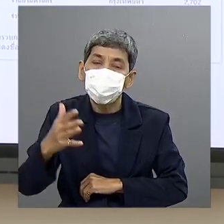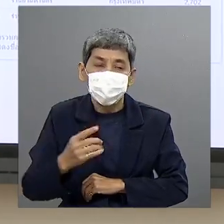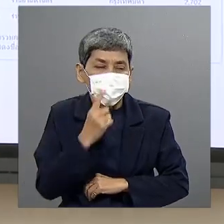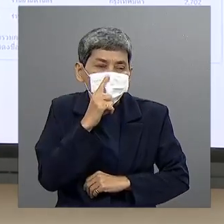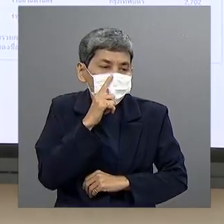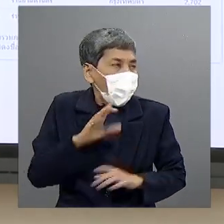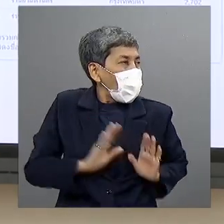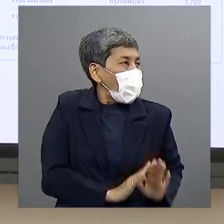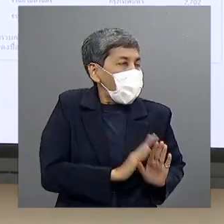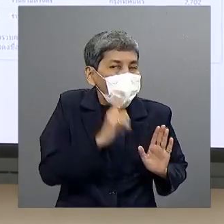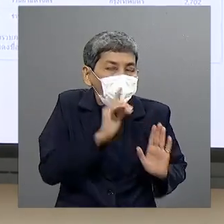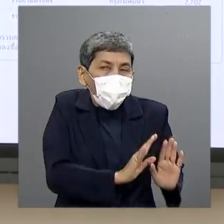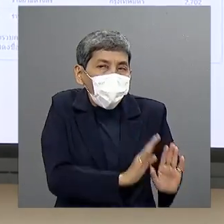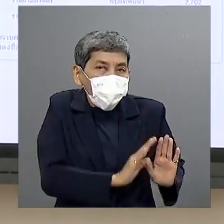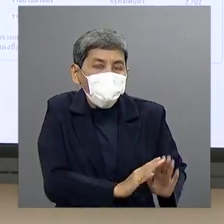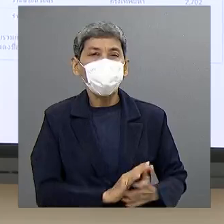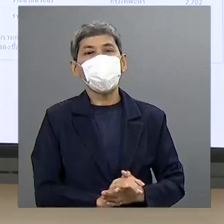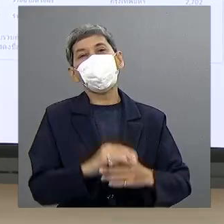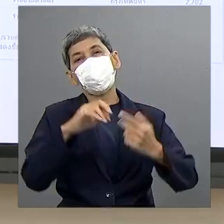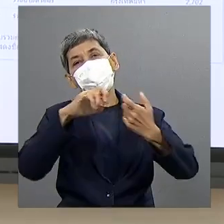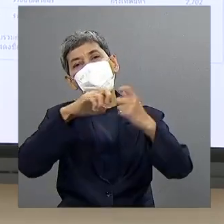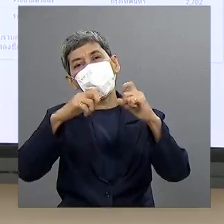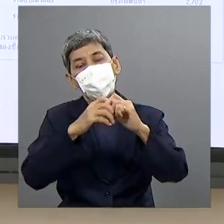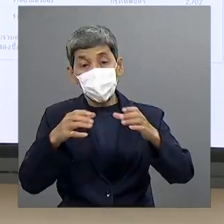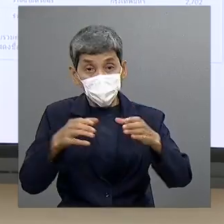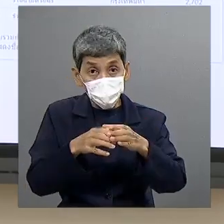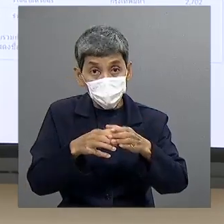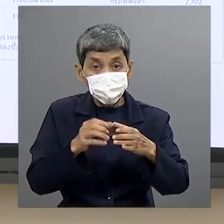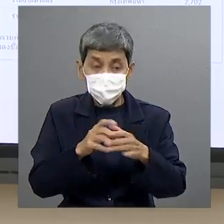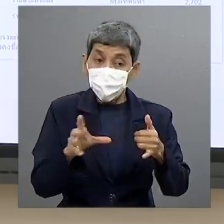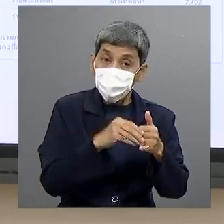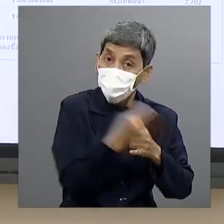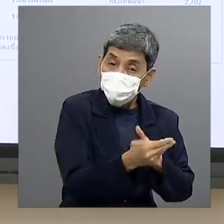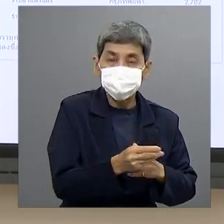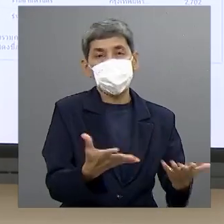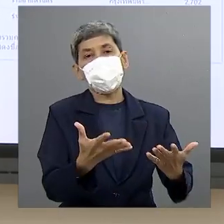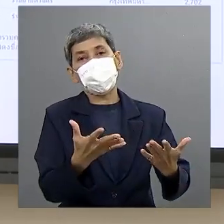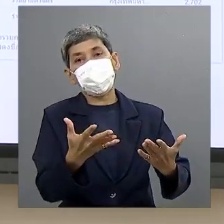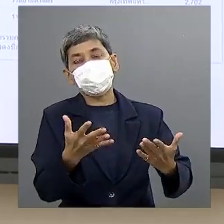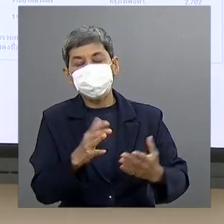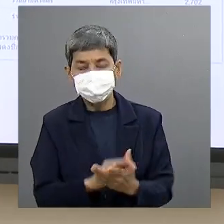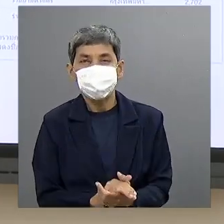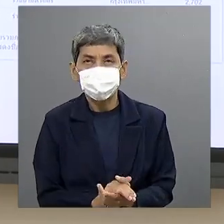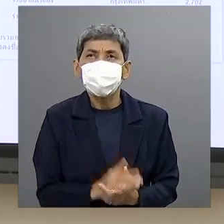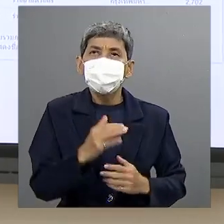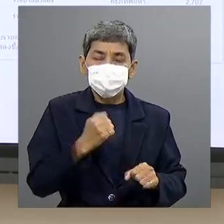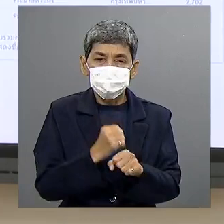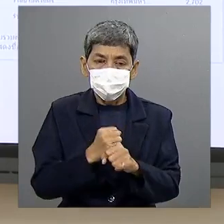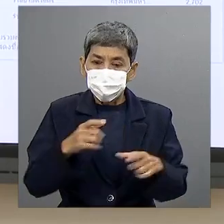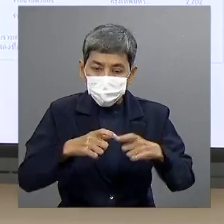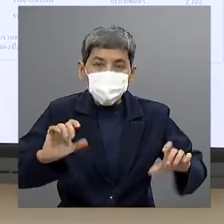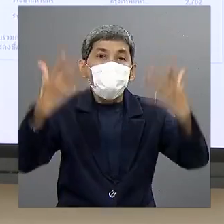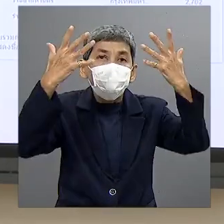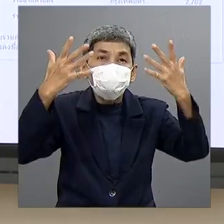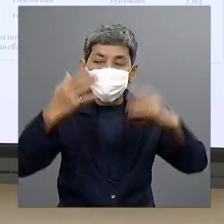พอท่านไม่ตรวจอันที่1เลยทำให้กลุ่มเสี่ยงที่เขาควรจะได้รับไม่ได้นะครับเพราะว่าของหมดแล้วท่านเอาไปที่แพทย์แต่ท่านไม่ตรว